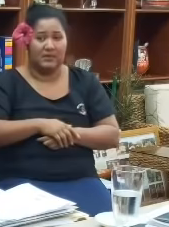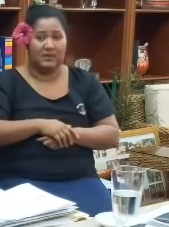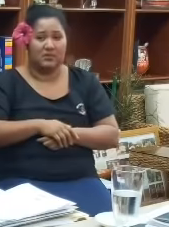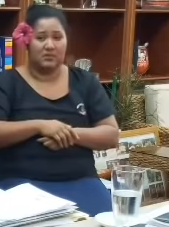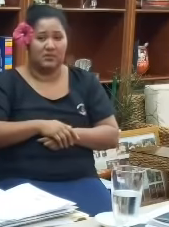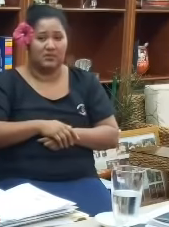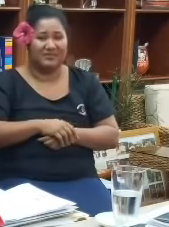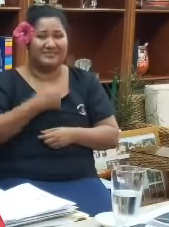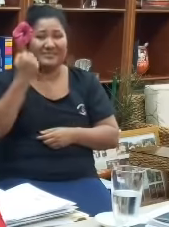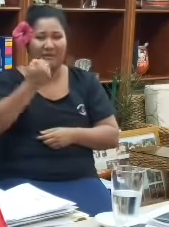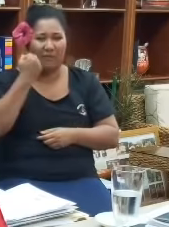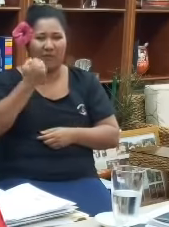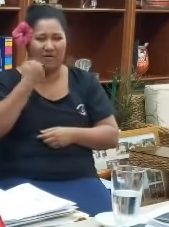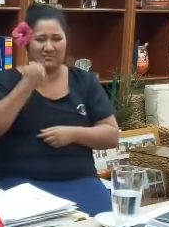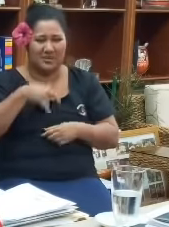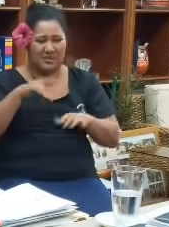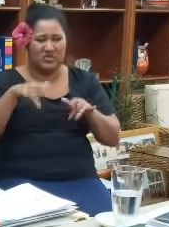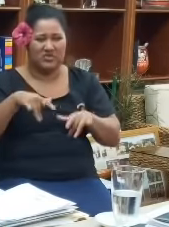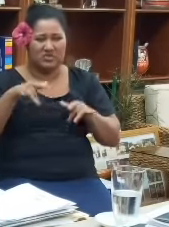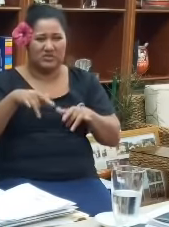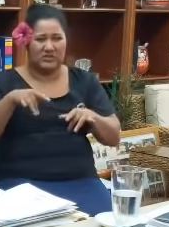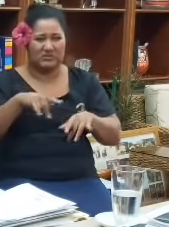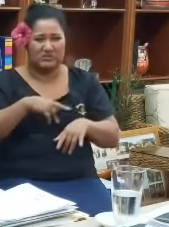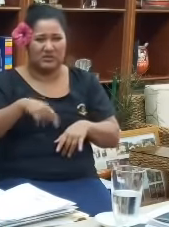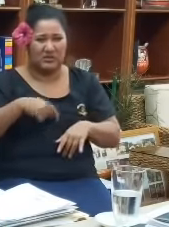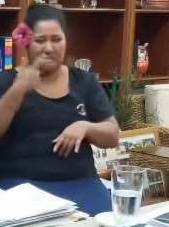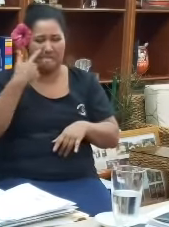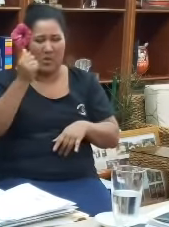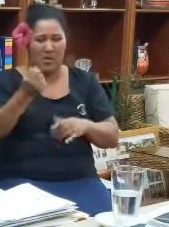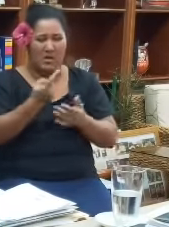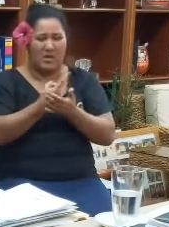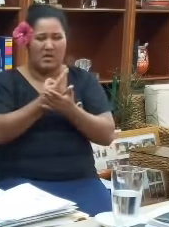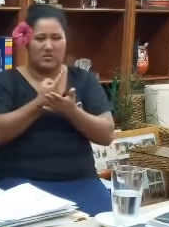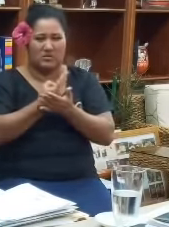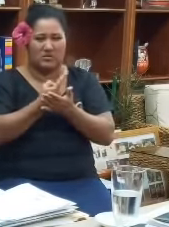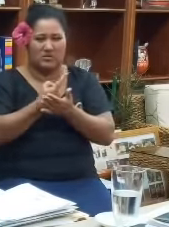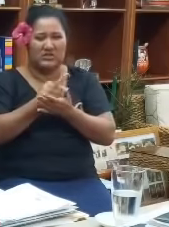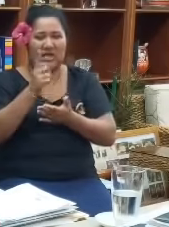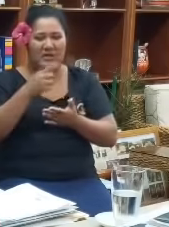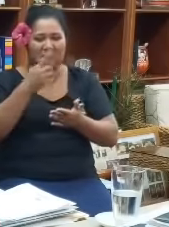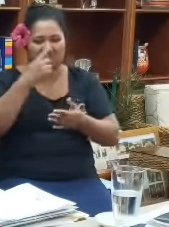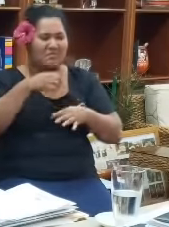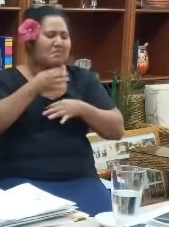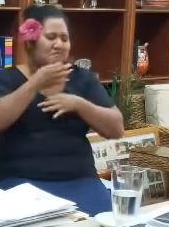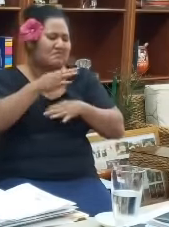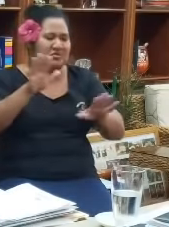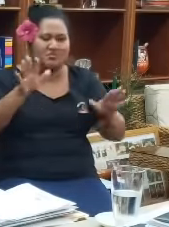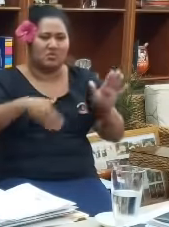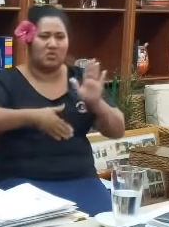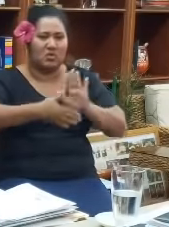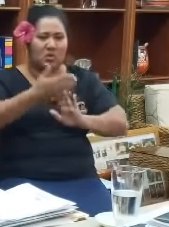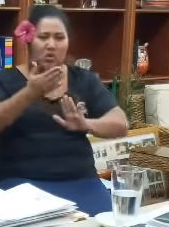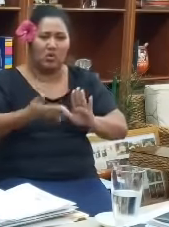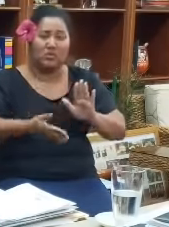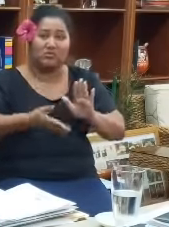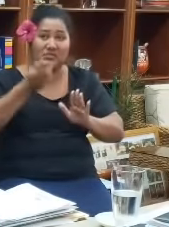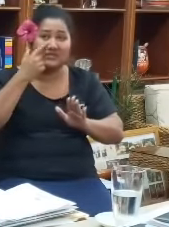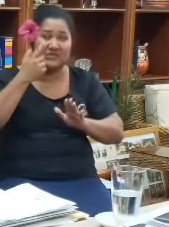kemo kolasi ya sambo olo mawala vando he saval tite el tangata ya pe afio saval